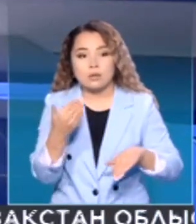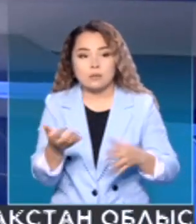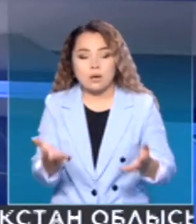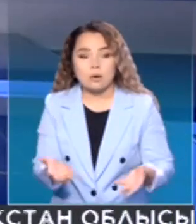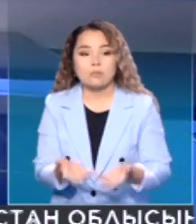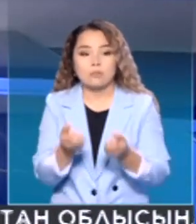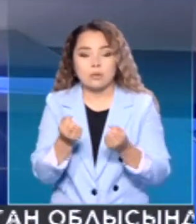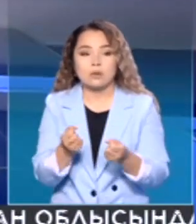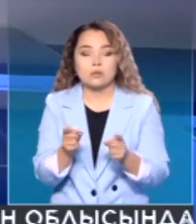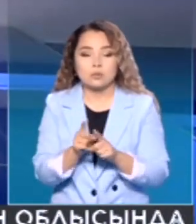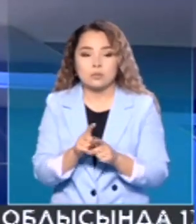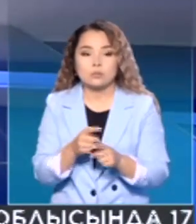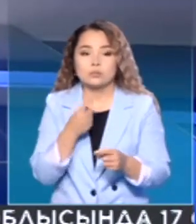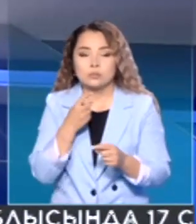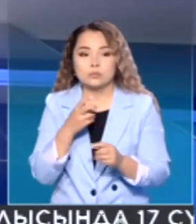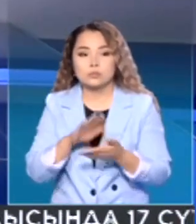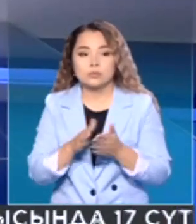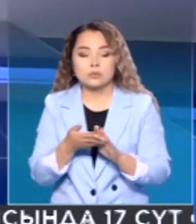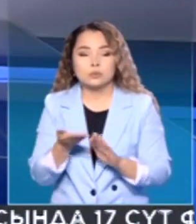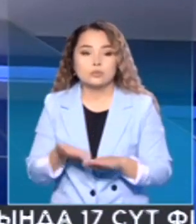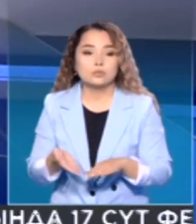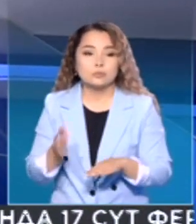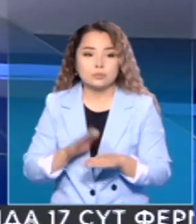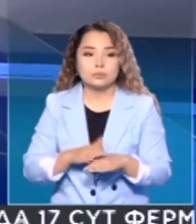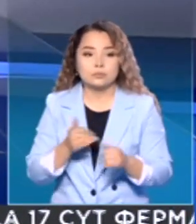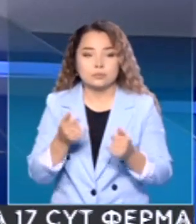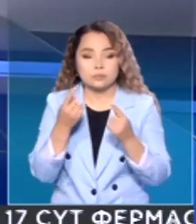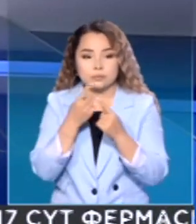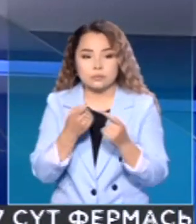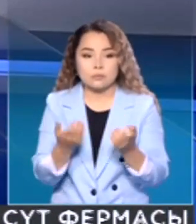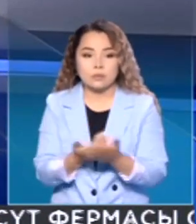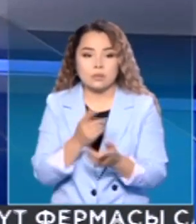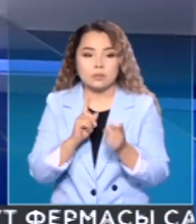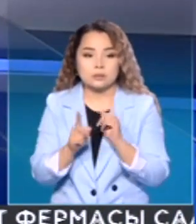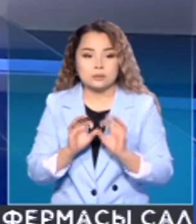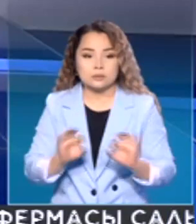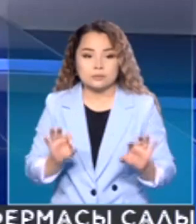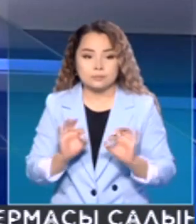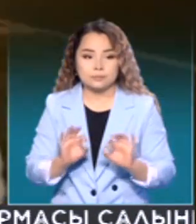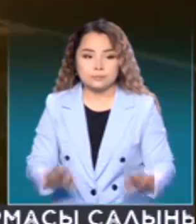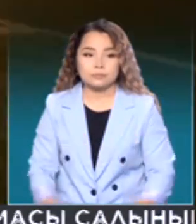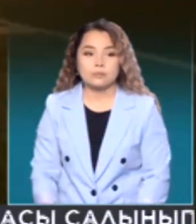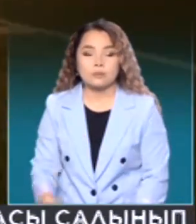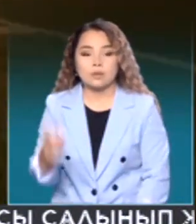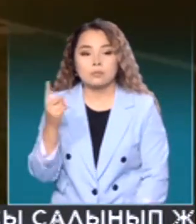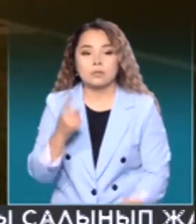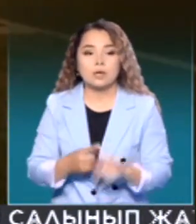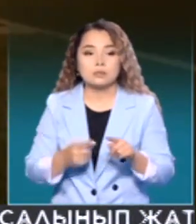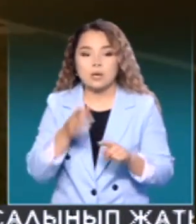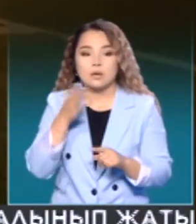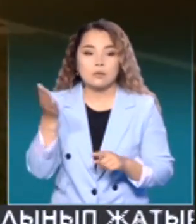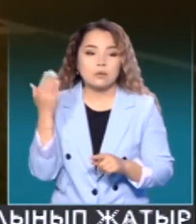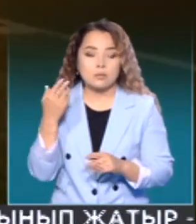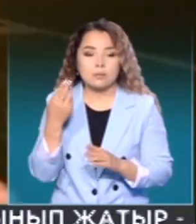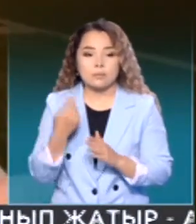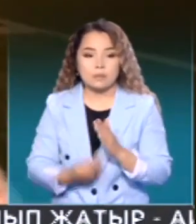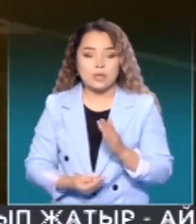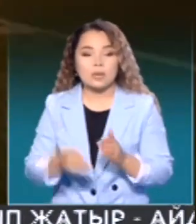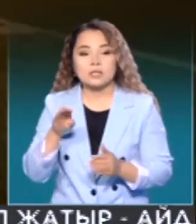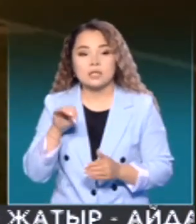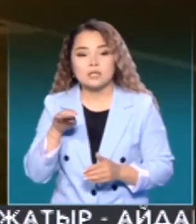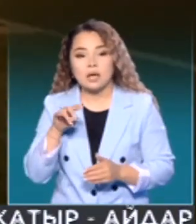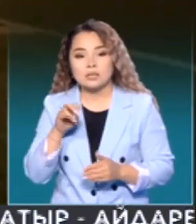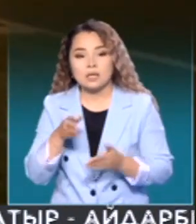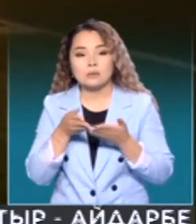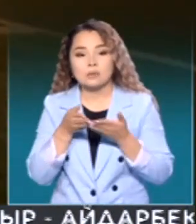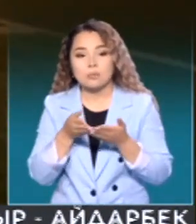аман алып қалу ықтималдығы азая түспек. Жалғас Сәдібекұлы тарқатады. Бір ғасырдан аса уақыт бұрын батып кеткен Титаник кемесі